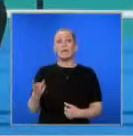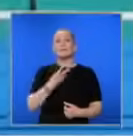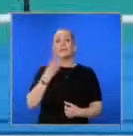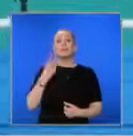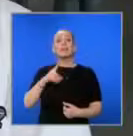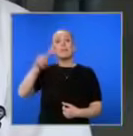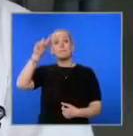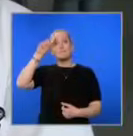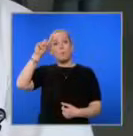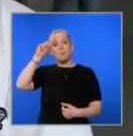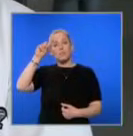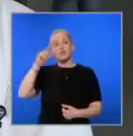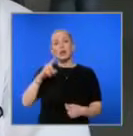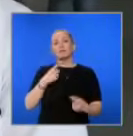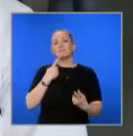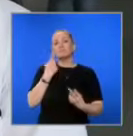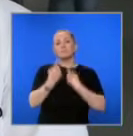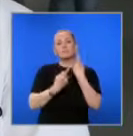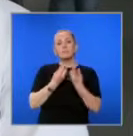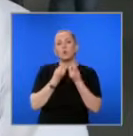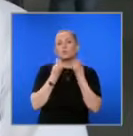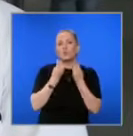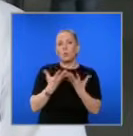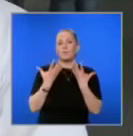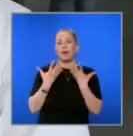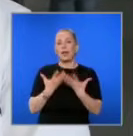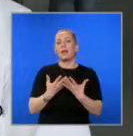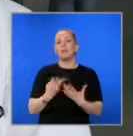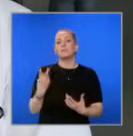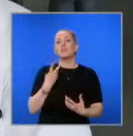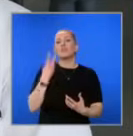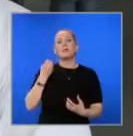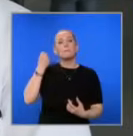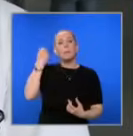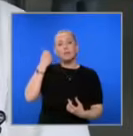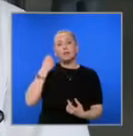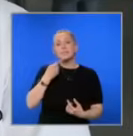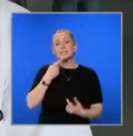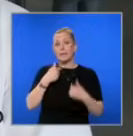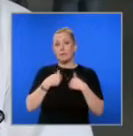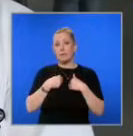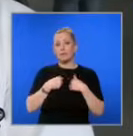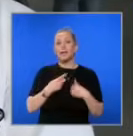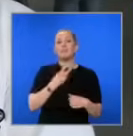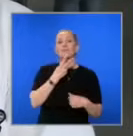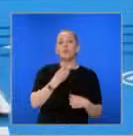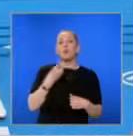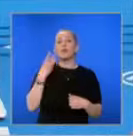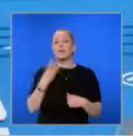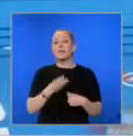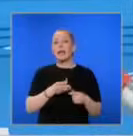добре. Златослава две уникални победи, убедителни с 5-0. За мен е втори и трети рунд с филипинката ги